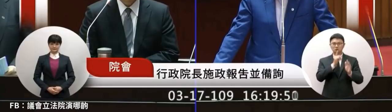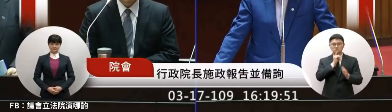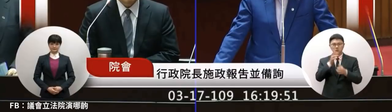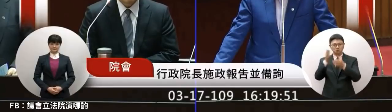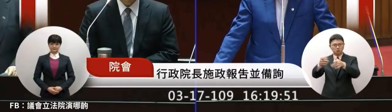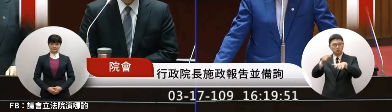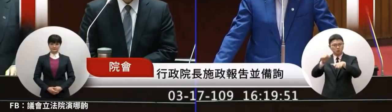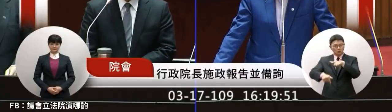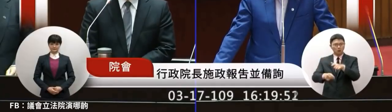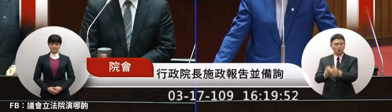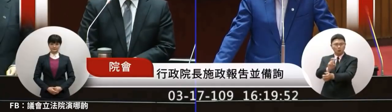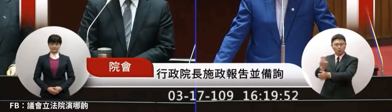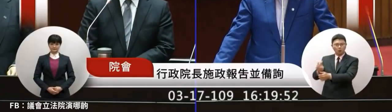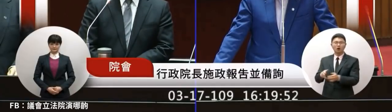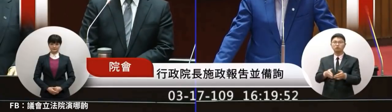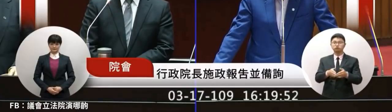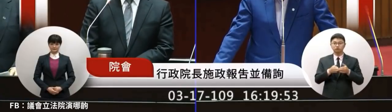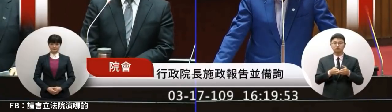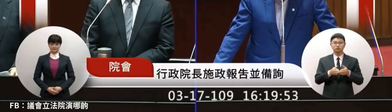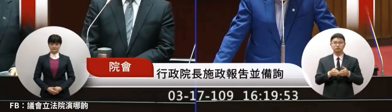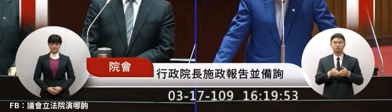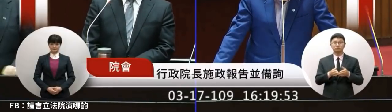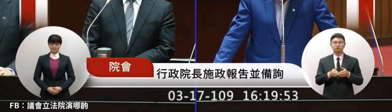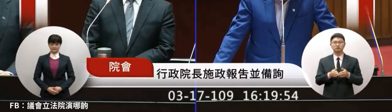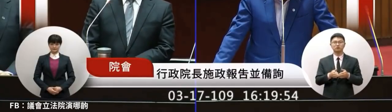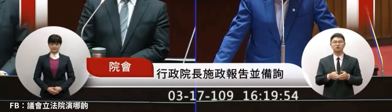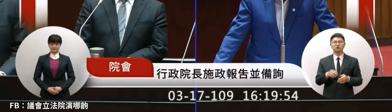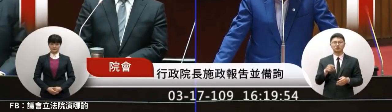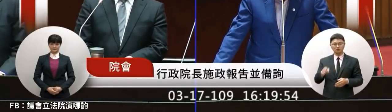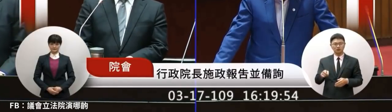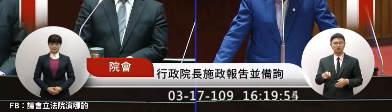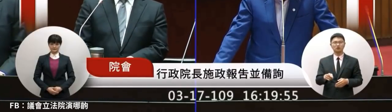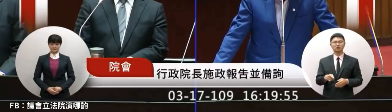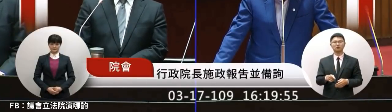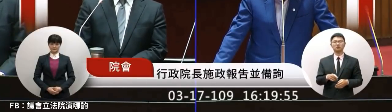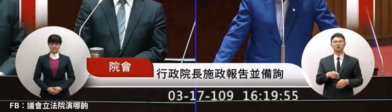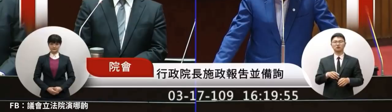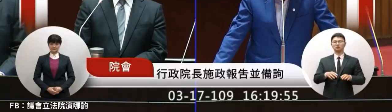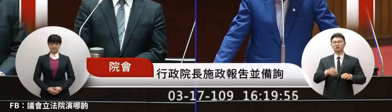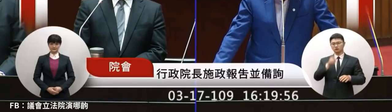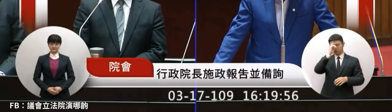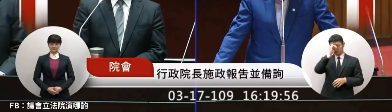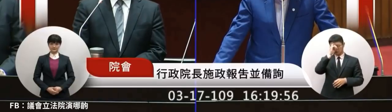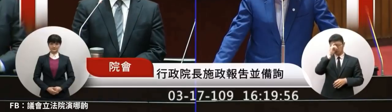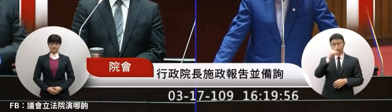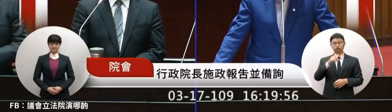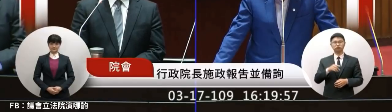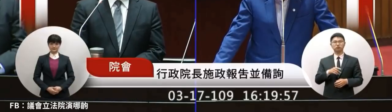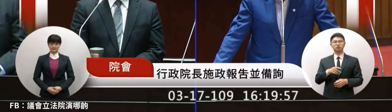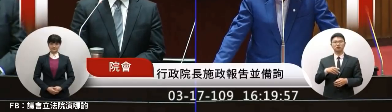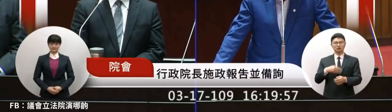业，说这个要从宽认定啊，希望可以